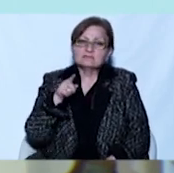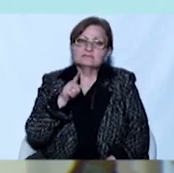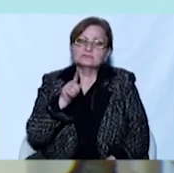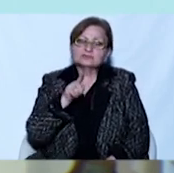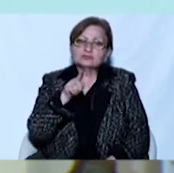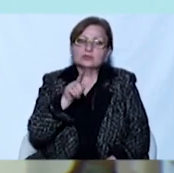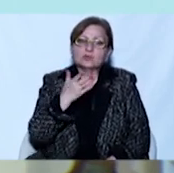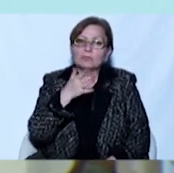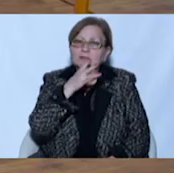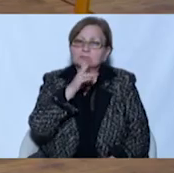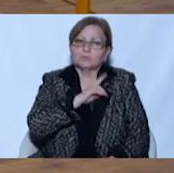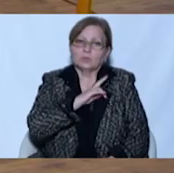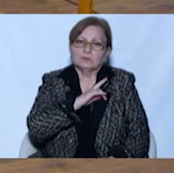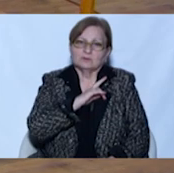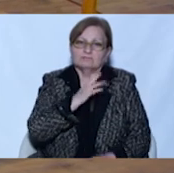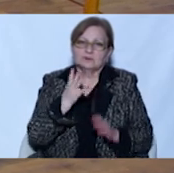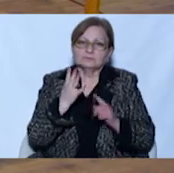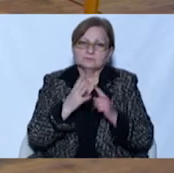შენ?